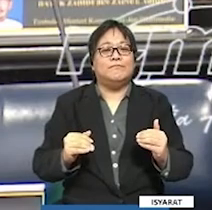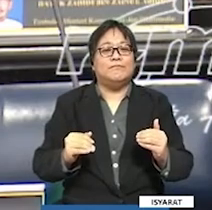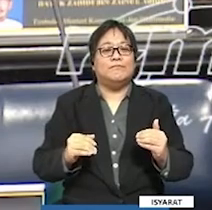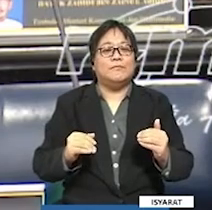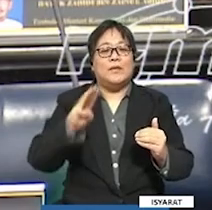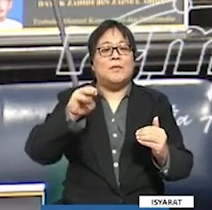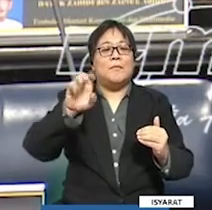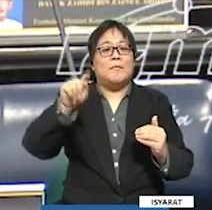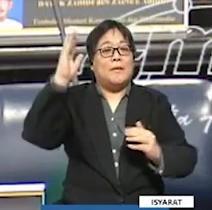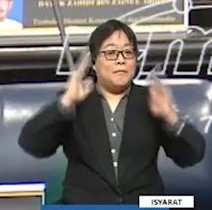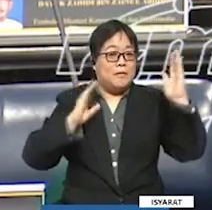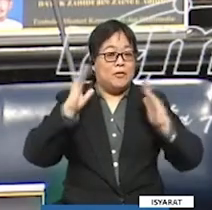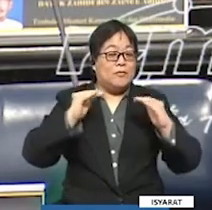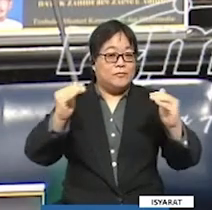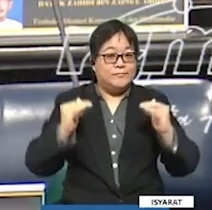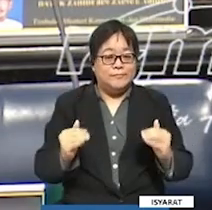Jabatan Meteorologi Malaysia,